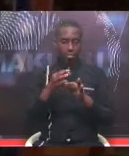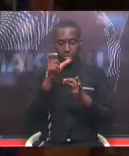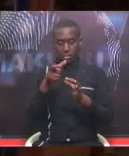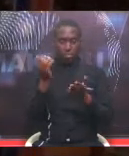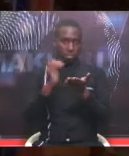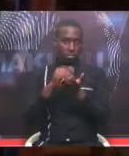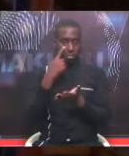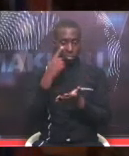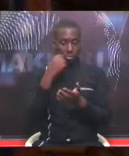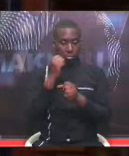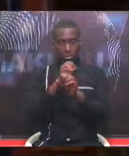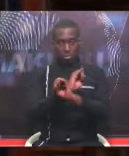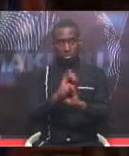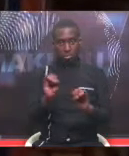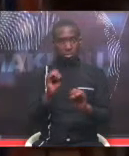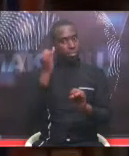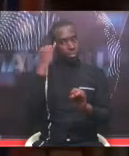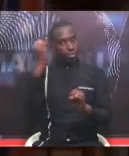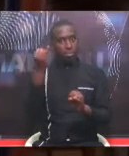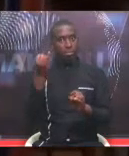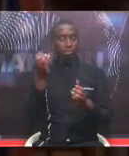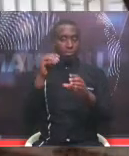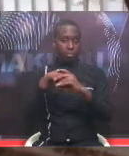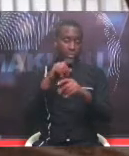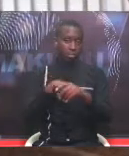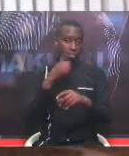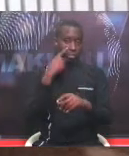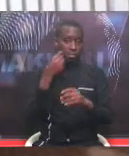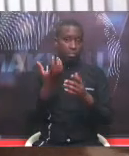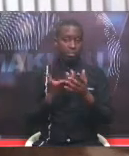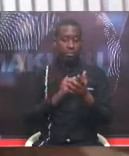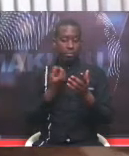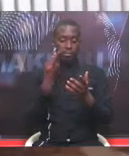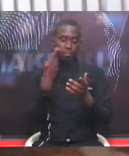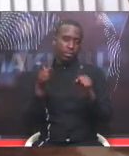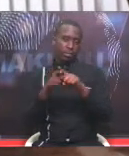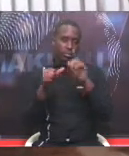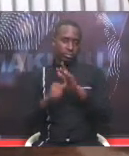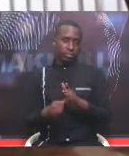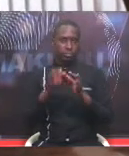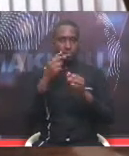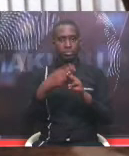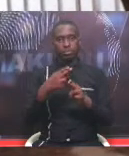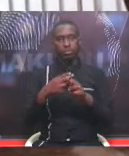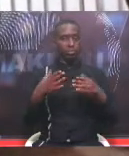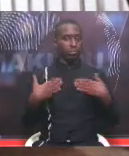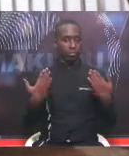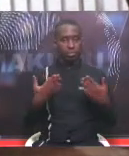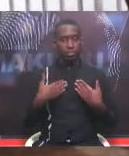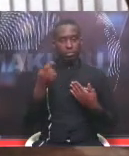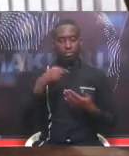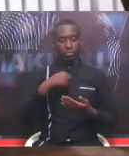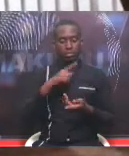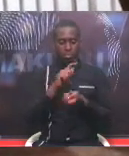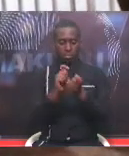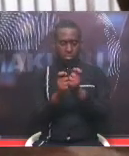ngo tubinoze neza ni igitekerezo mu gihe twabona yuko binemo gusa nka bibangamira bya bindi twitaga umunezero tukaba